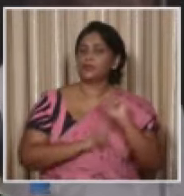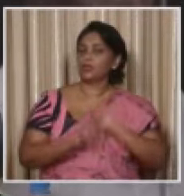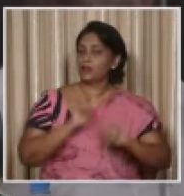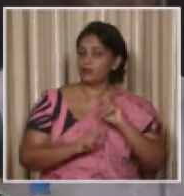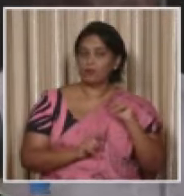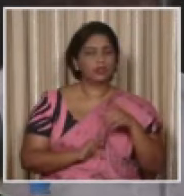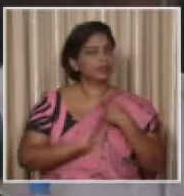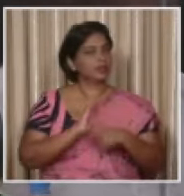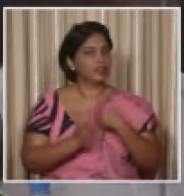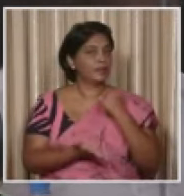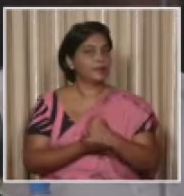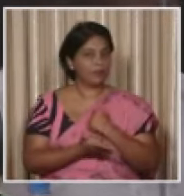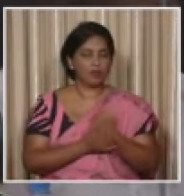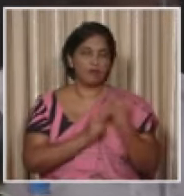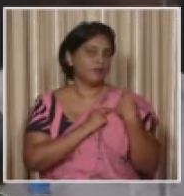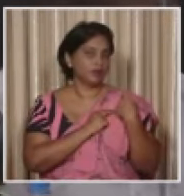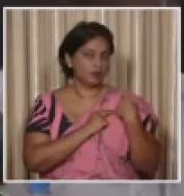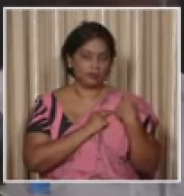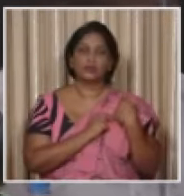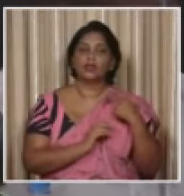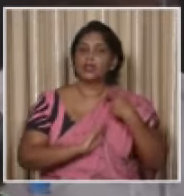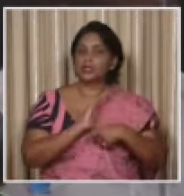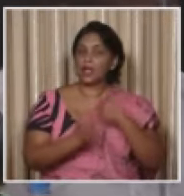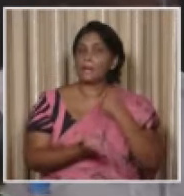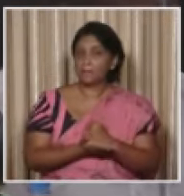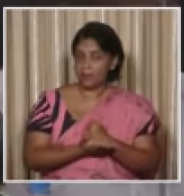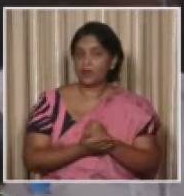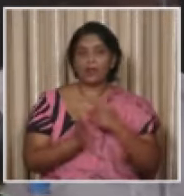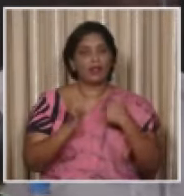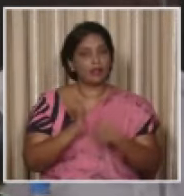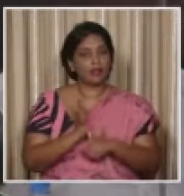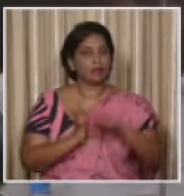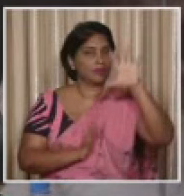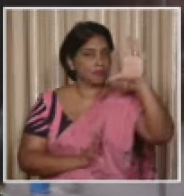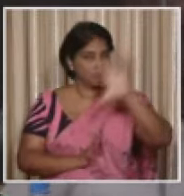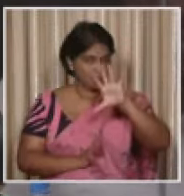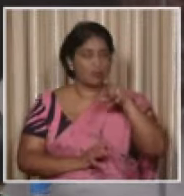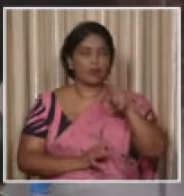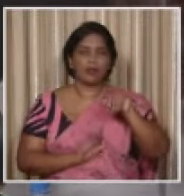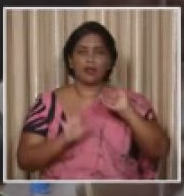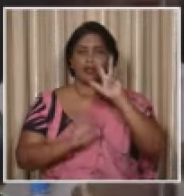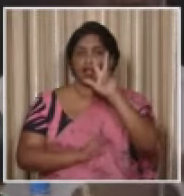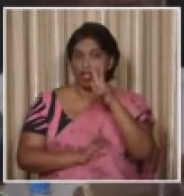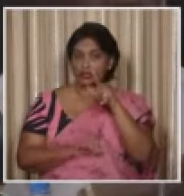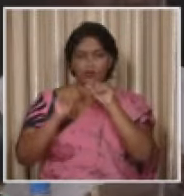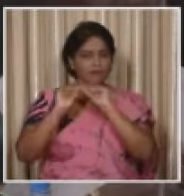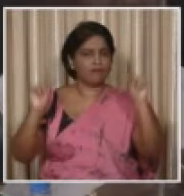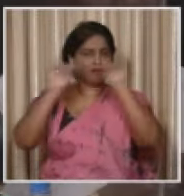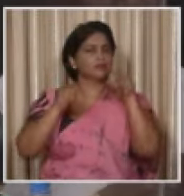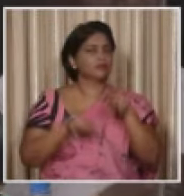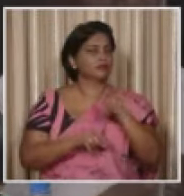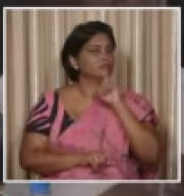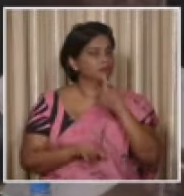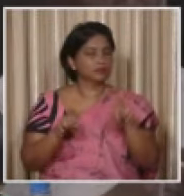පාර්ලිමේන්තුවට ශ්‍රී ලංකා මහා බැංකුවේ වගකීම්. ශ්‍රී ලංකා මහා බැංකු පනතේ 5 වැනි සහ 80 වැනි වගන්ති වලින් දක්වා